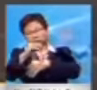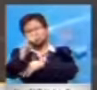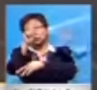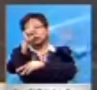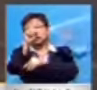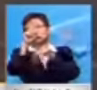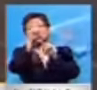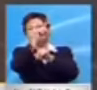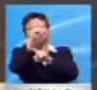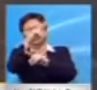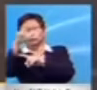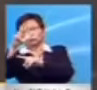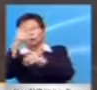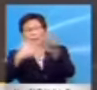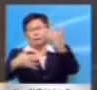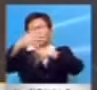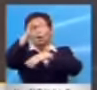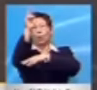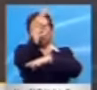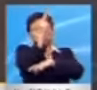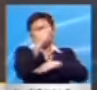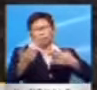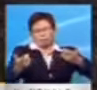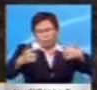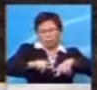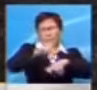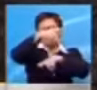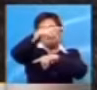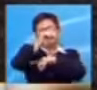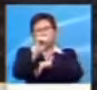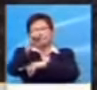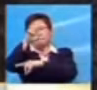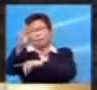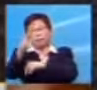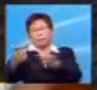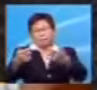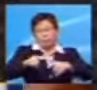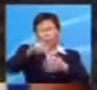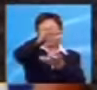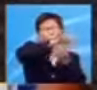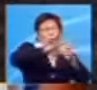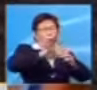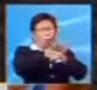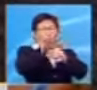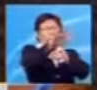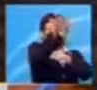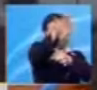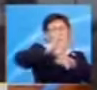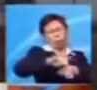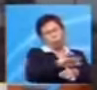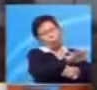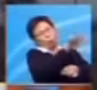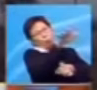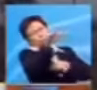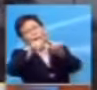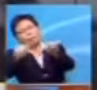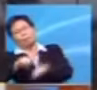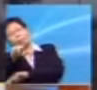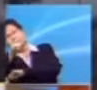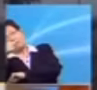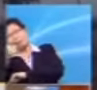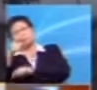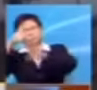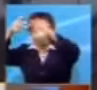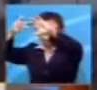133 kes kebakaran hutan juga berlaku di Papar yang menyebabkan asap merebak ke daerah lain tinjauan